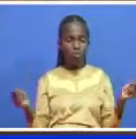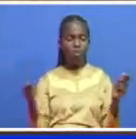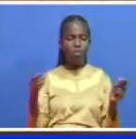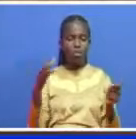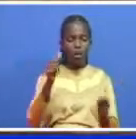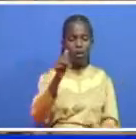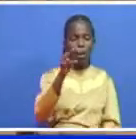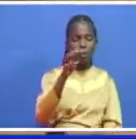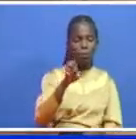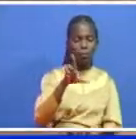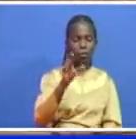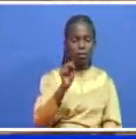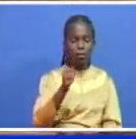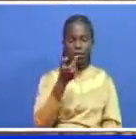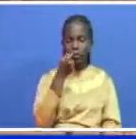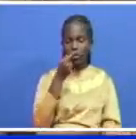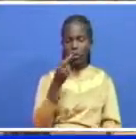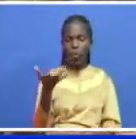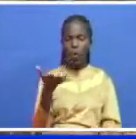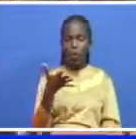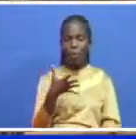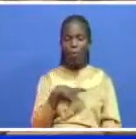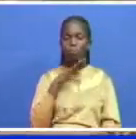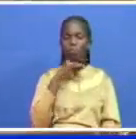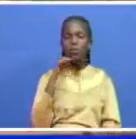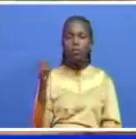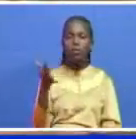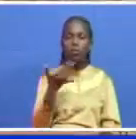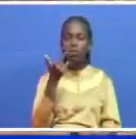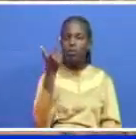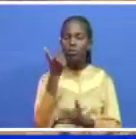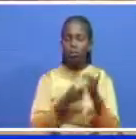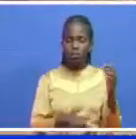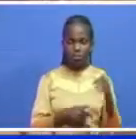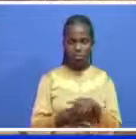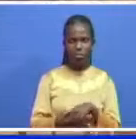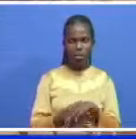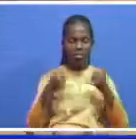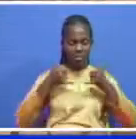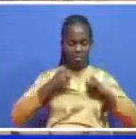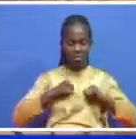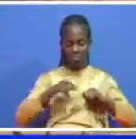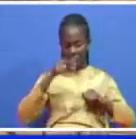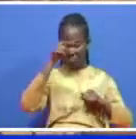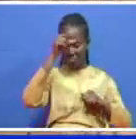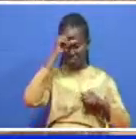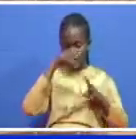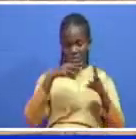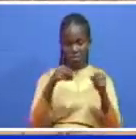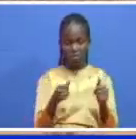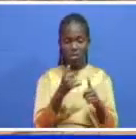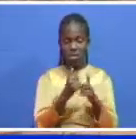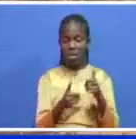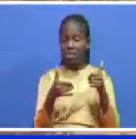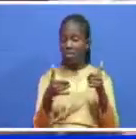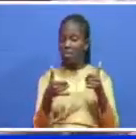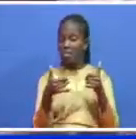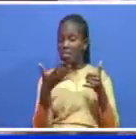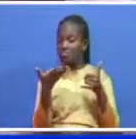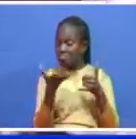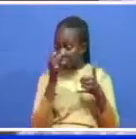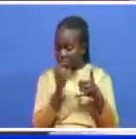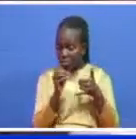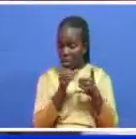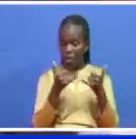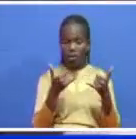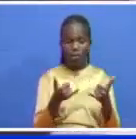Kitui ene ndhima kaunti ya Kitui mayuwa wa balama weta maikuwa na kithi itocha selekali kweto songyo wa mwethi katu wangusi nisio ii na